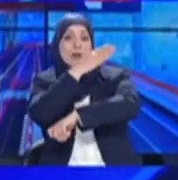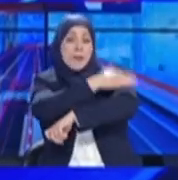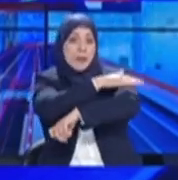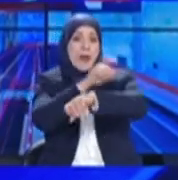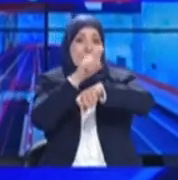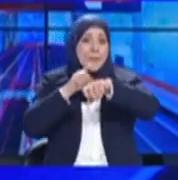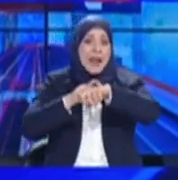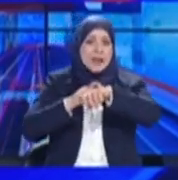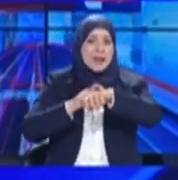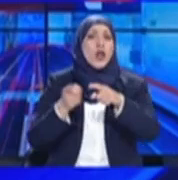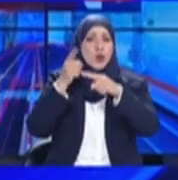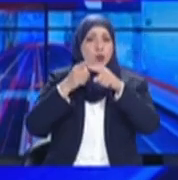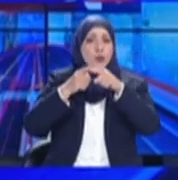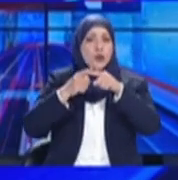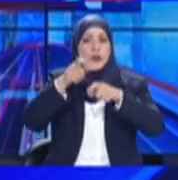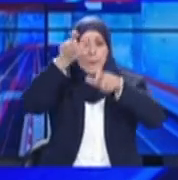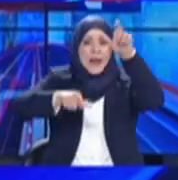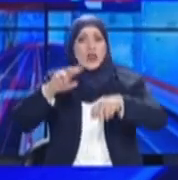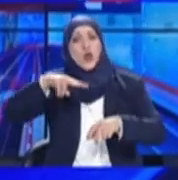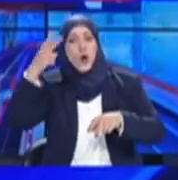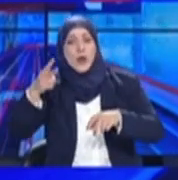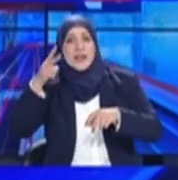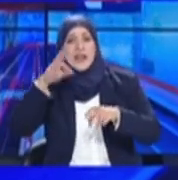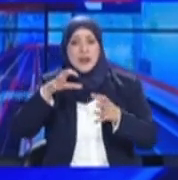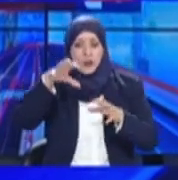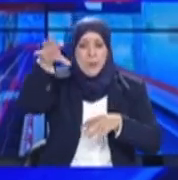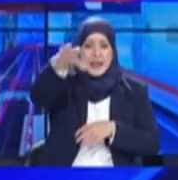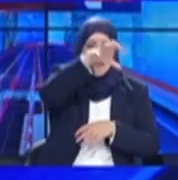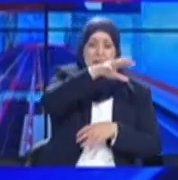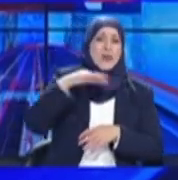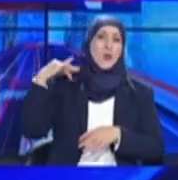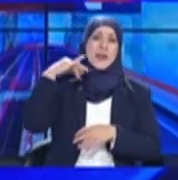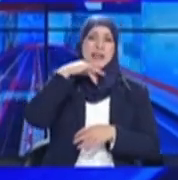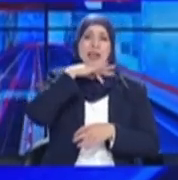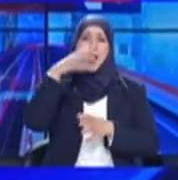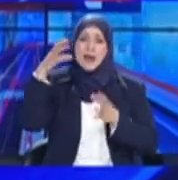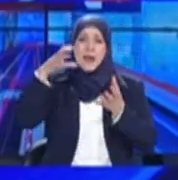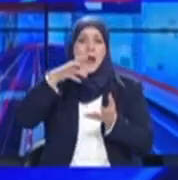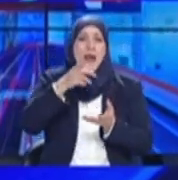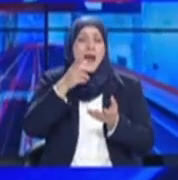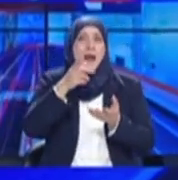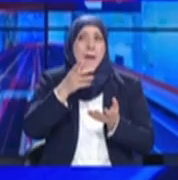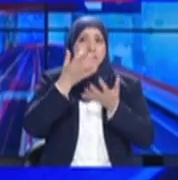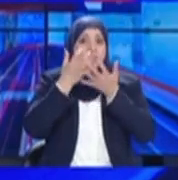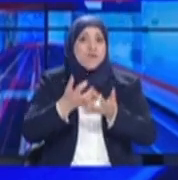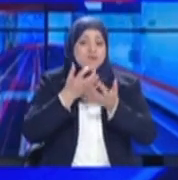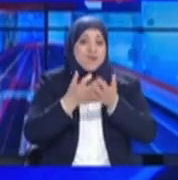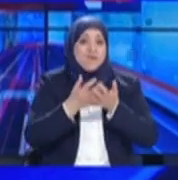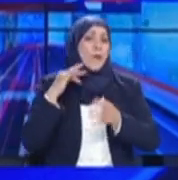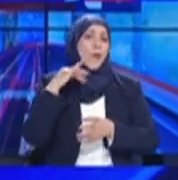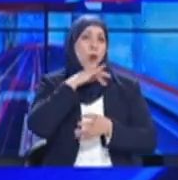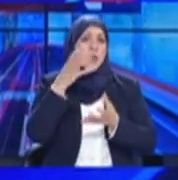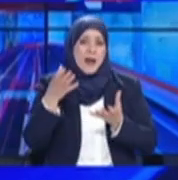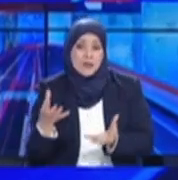يتعرضوا لمخاطر جمه منهم لل لل اوساخ تعرفي اثنان اه تونس ما